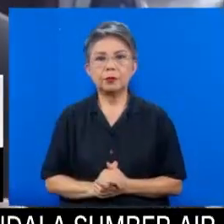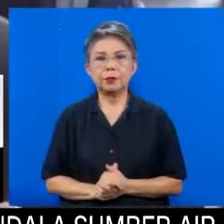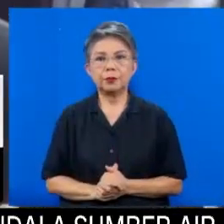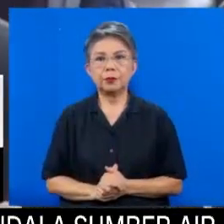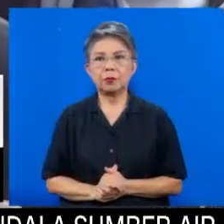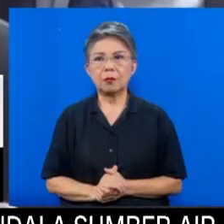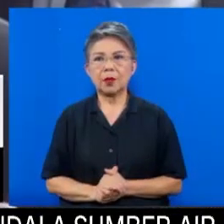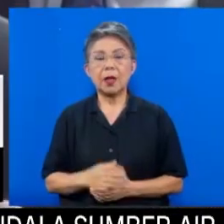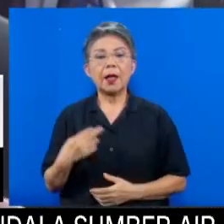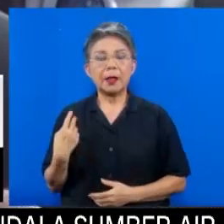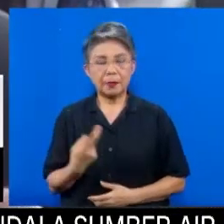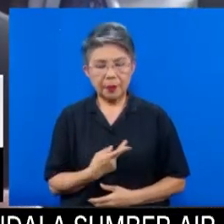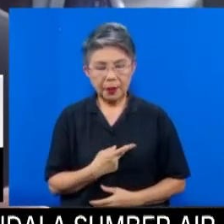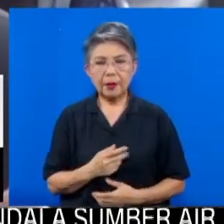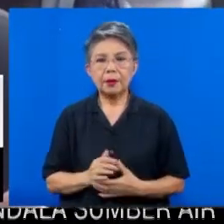Jadi kami